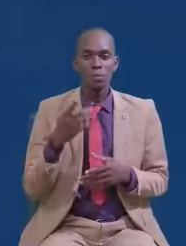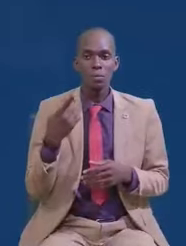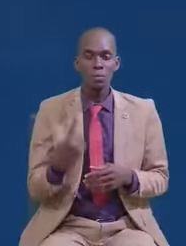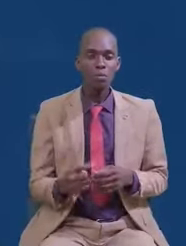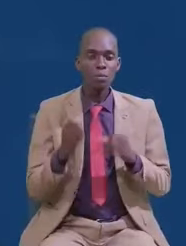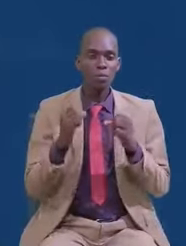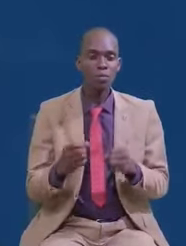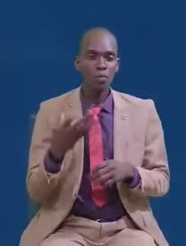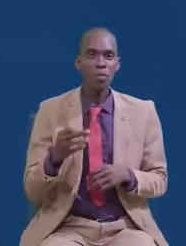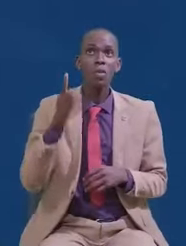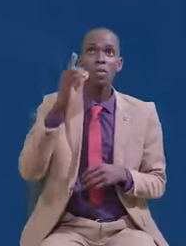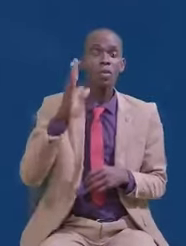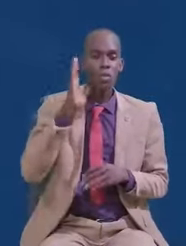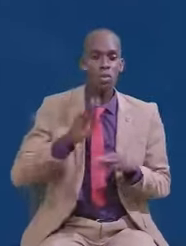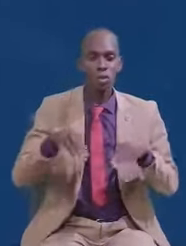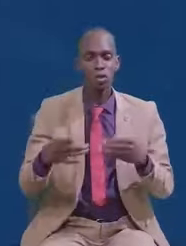salut.